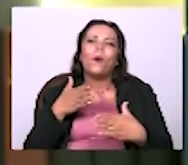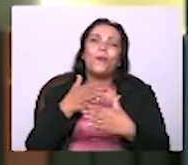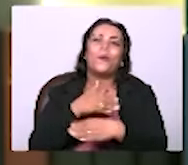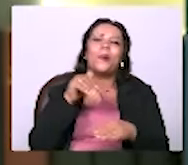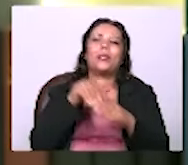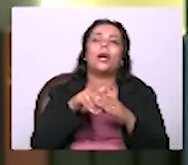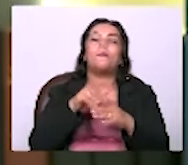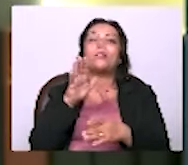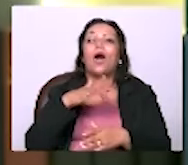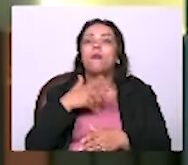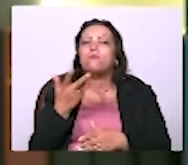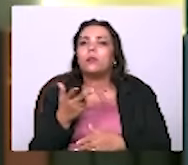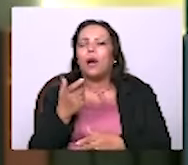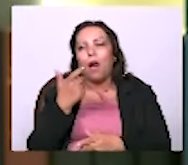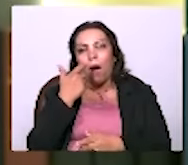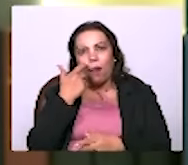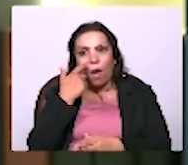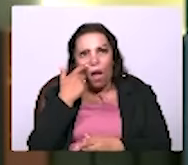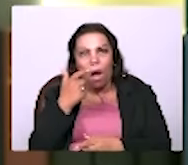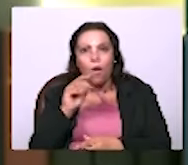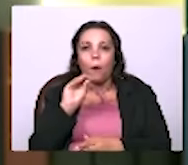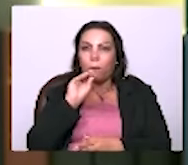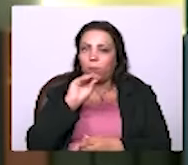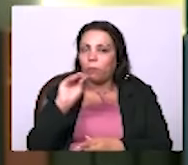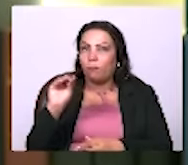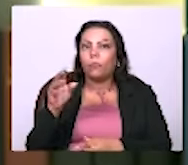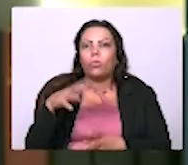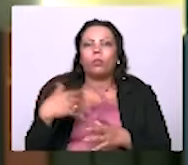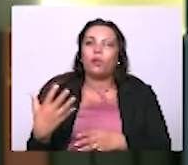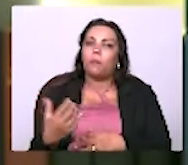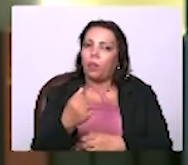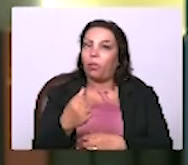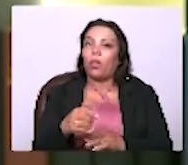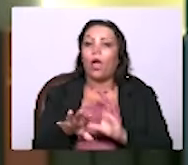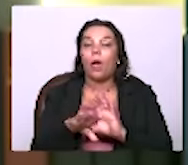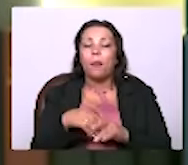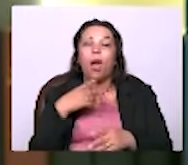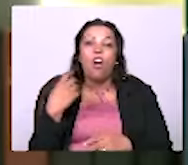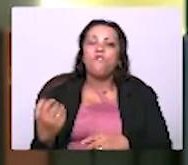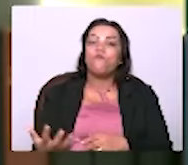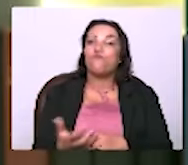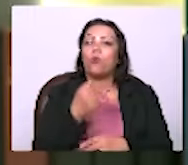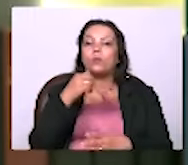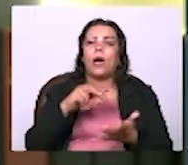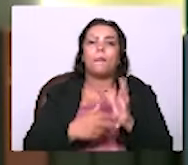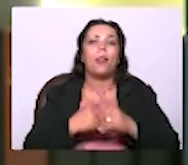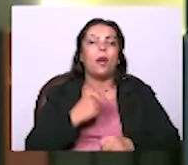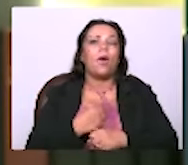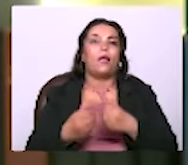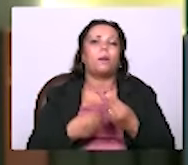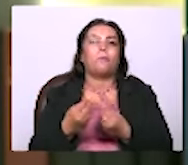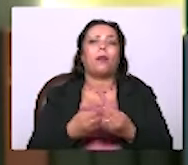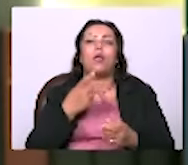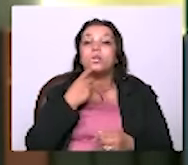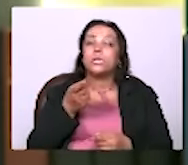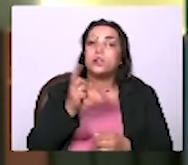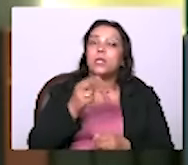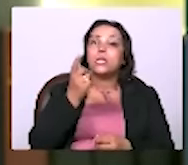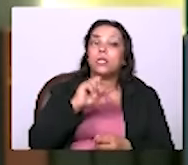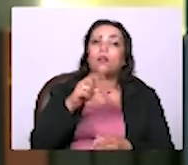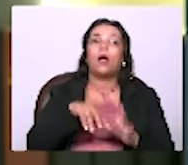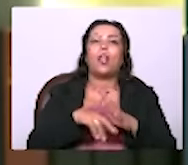دول محتاجين رعايه وتوجيه وتمكين وان احنا نديهم فرصه للتنشئه فكل سنه بيخش